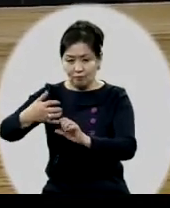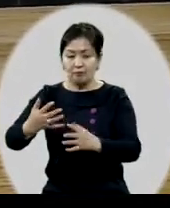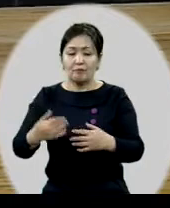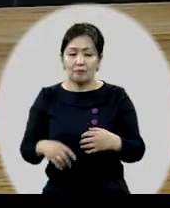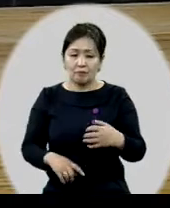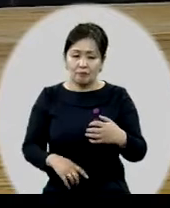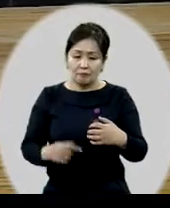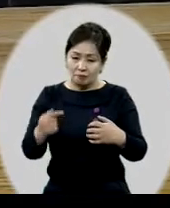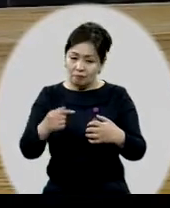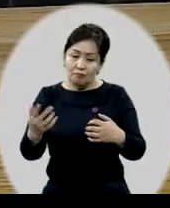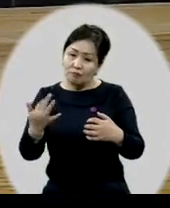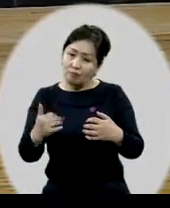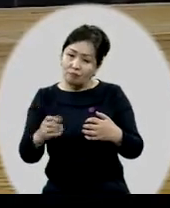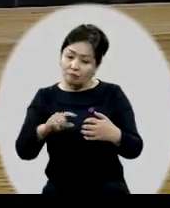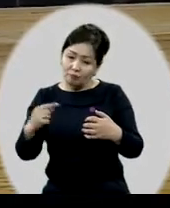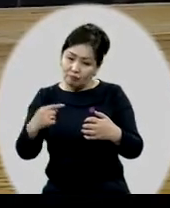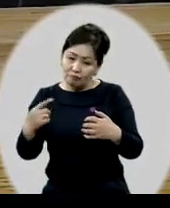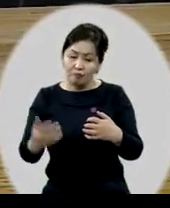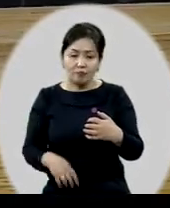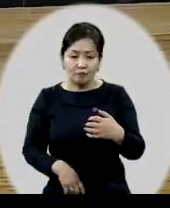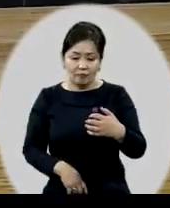Ямар хэмжээний усыг хассан байна?